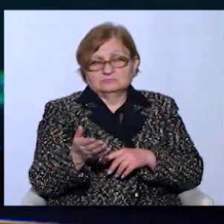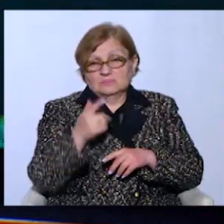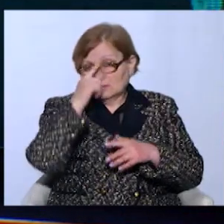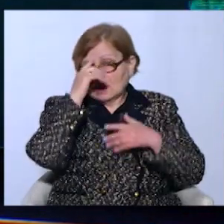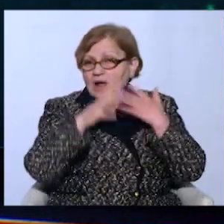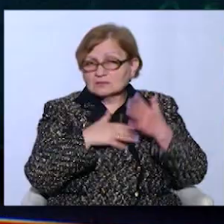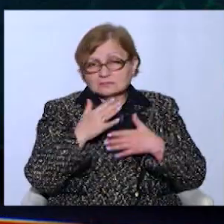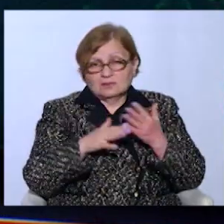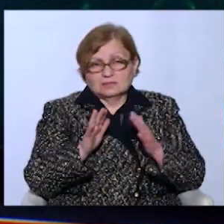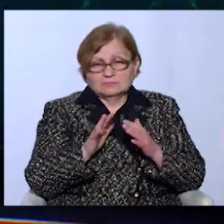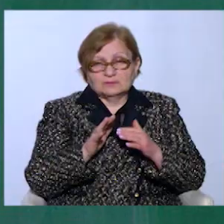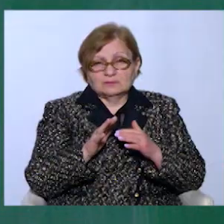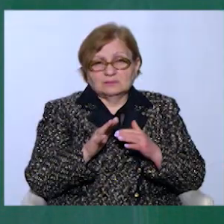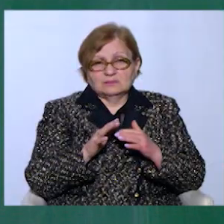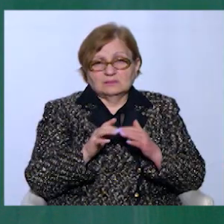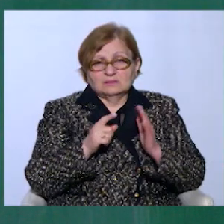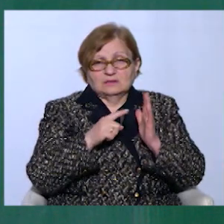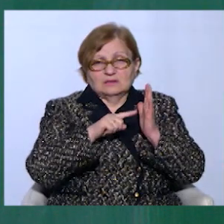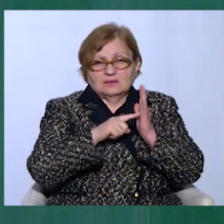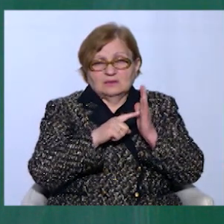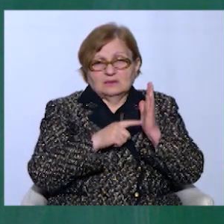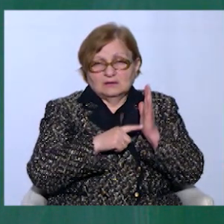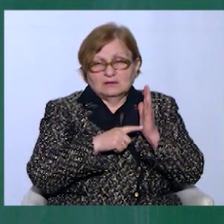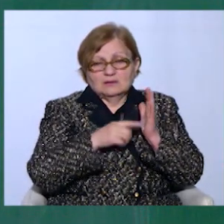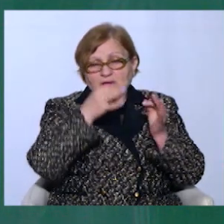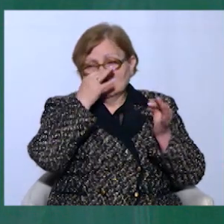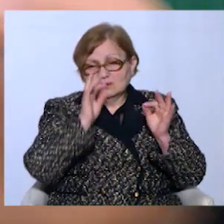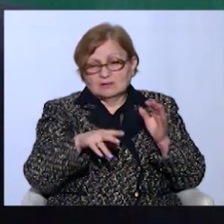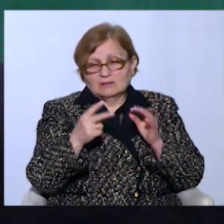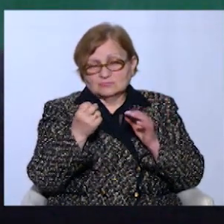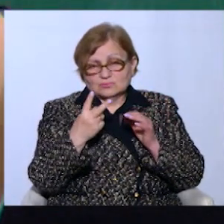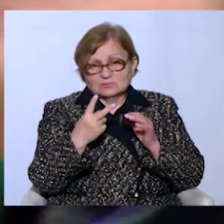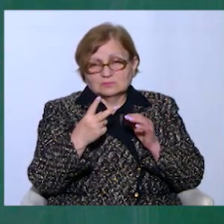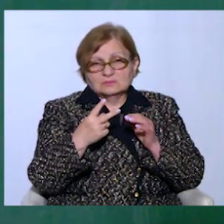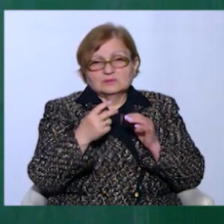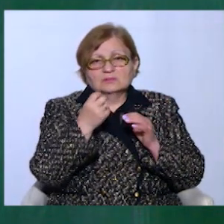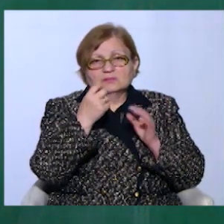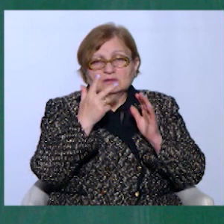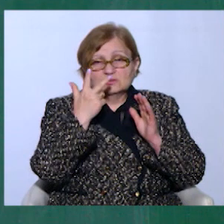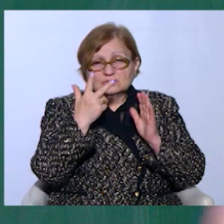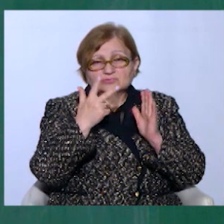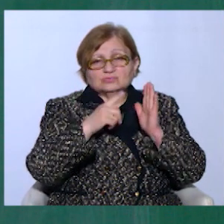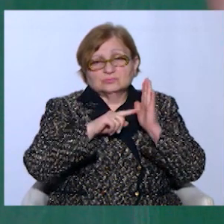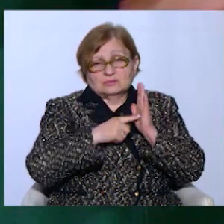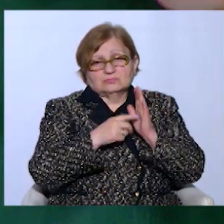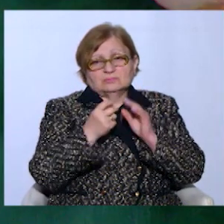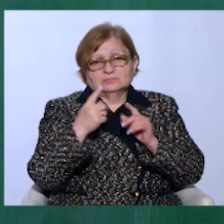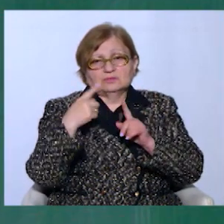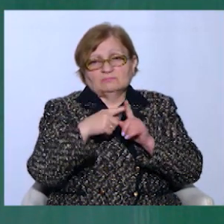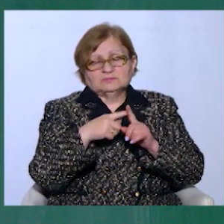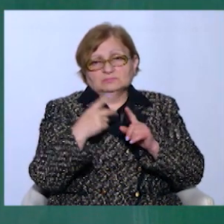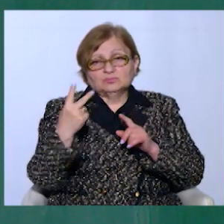დაგვაბნიოს. გავყავი 7-ზე, მივიღე განაყოფი 12 და ნაშთი 2, მაშ ეს რიცხვი არის 7 12-ჯერ და დამატებული